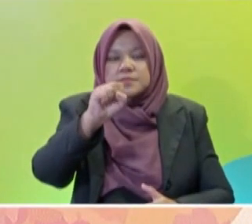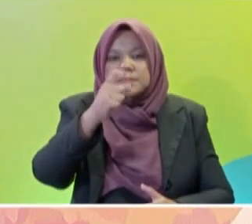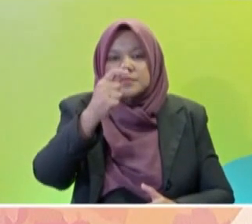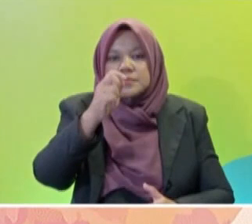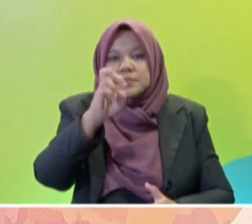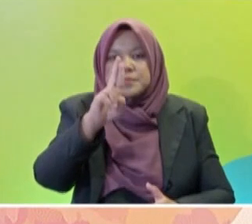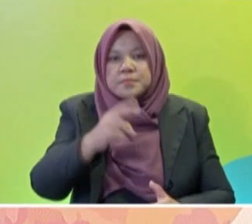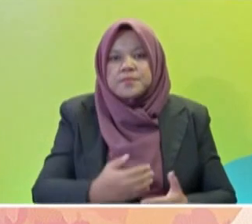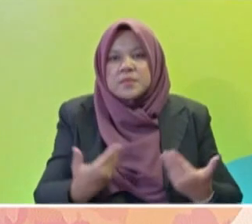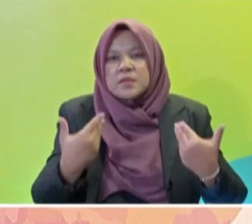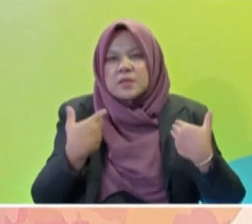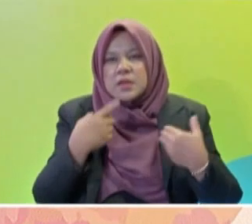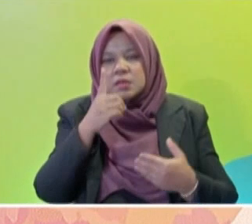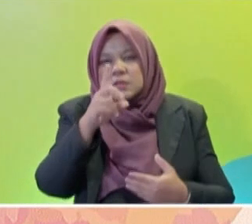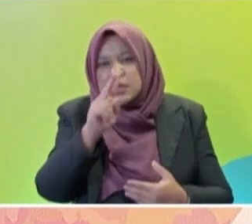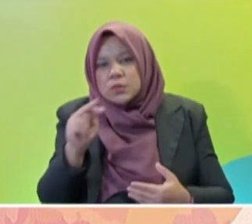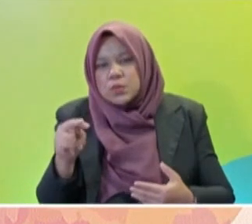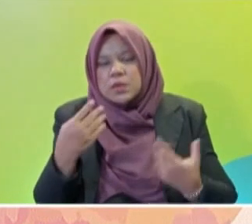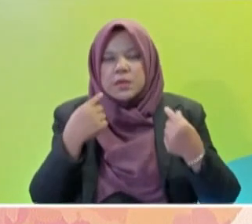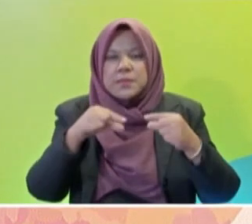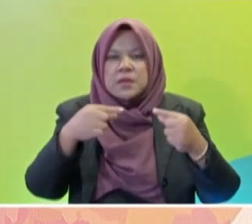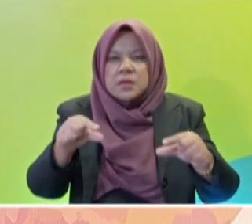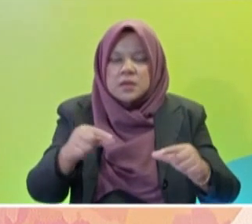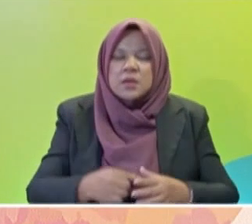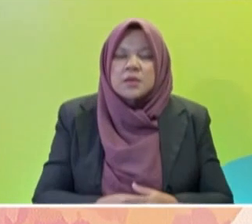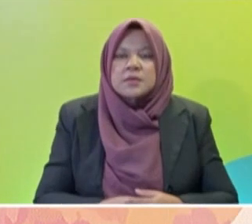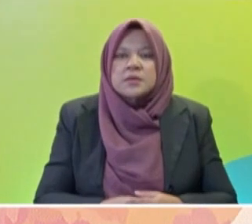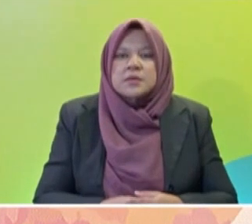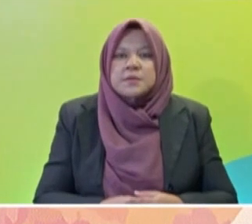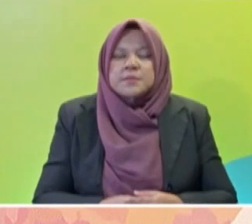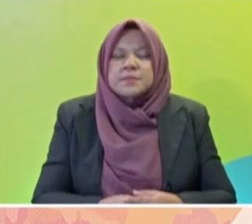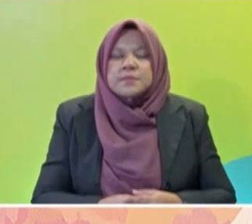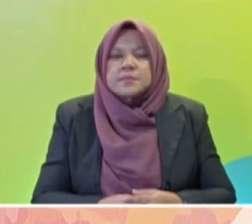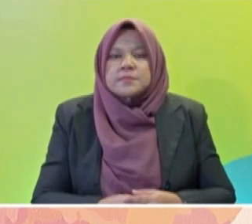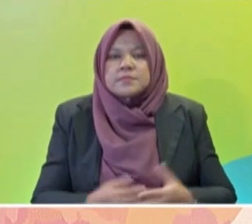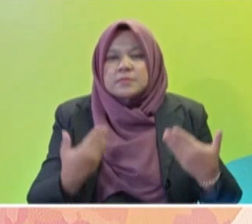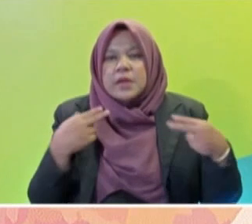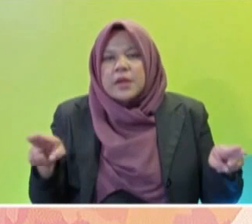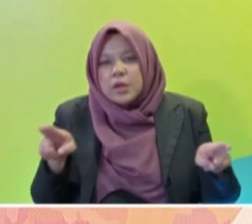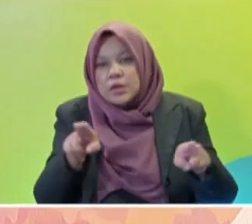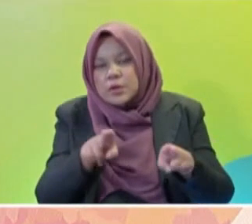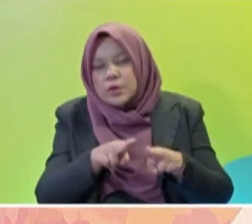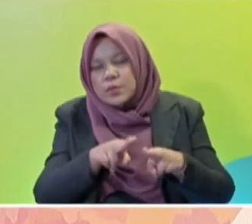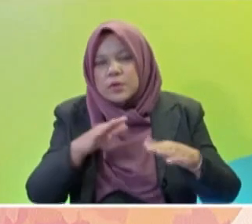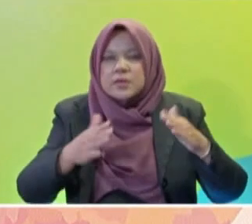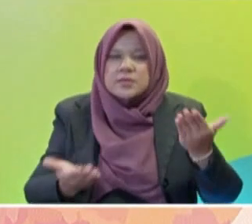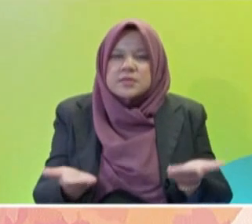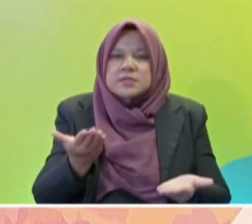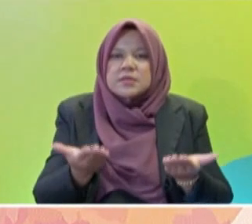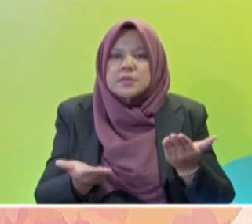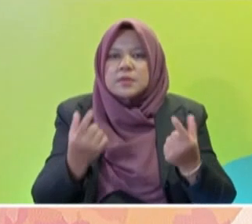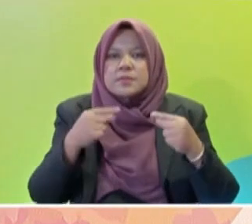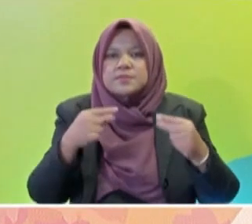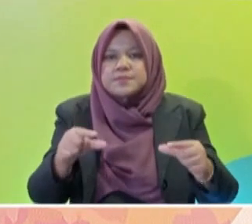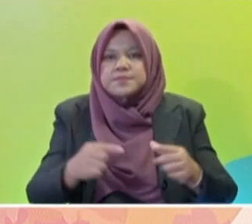ada kesatuan di situ ada pergerakan di bagian belakang nah oke Ada Harmoni keseimbangan pergerakan